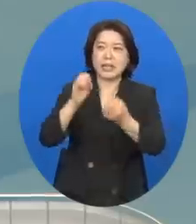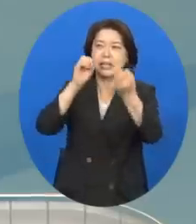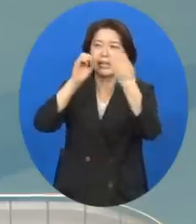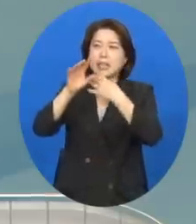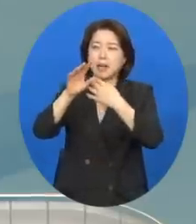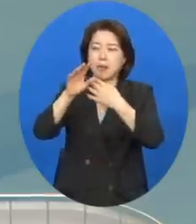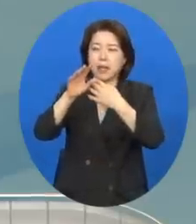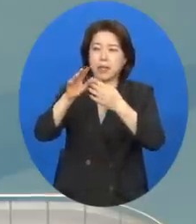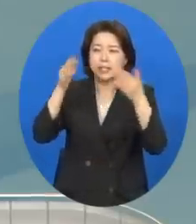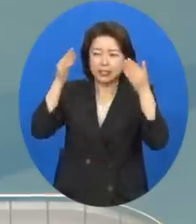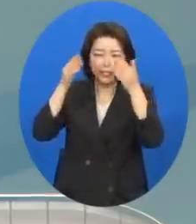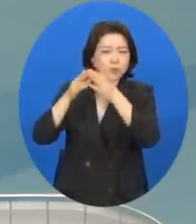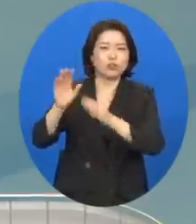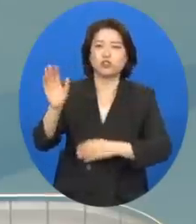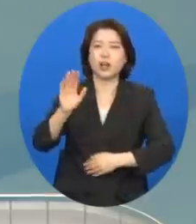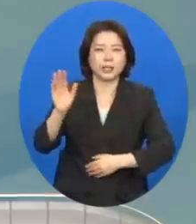아닙니다.